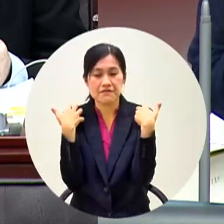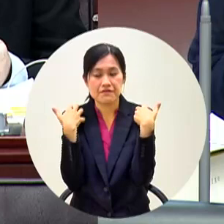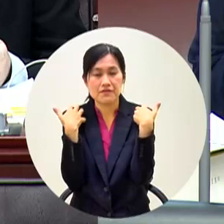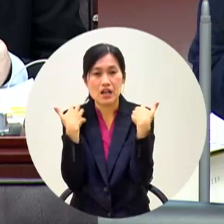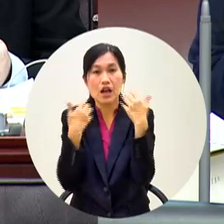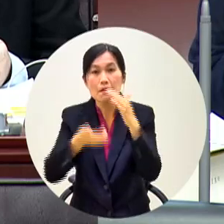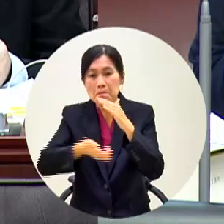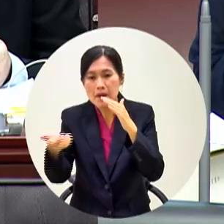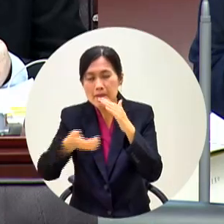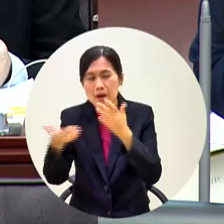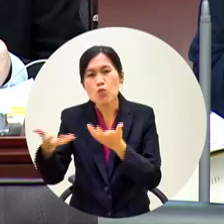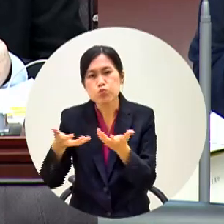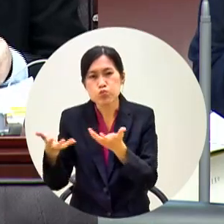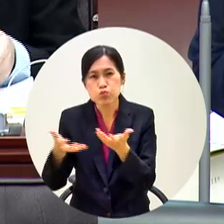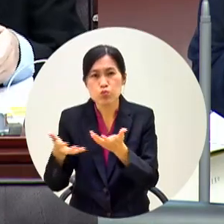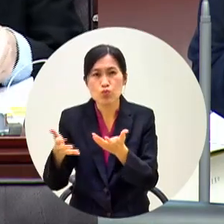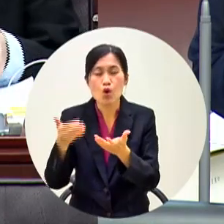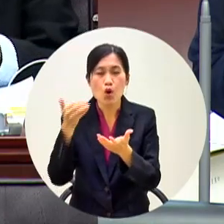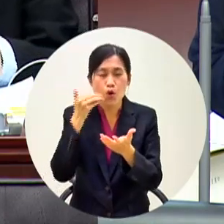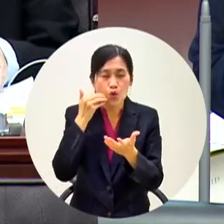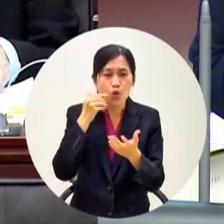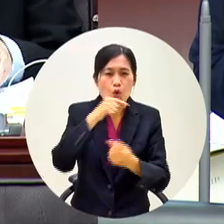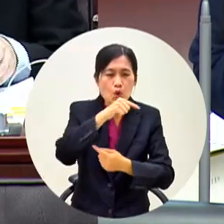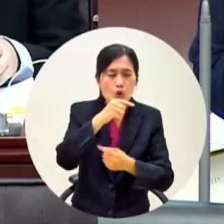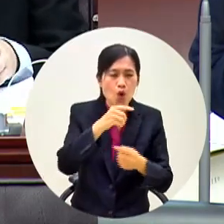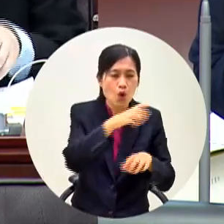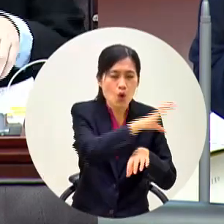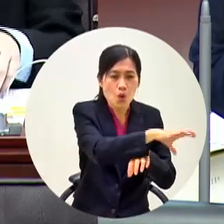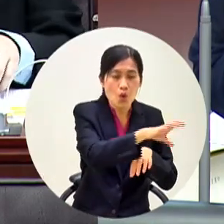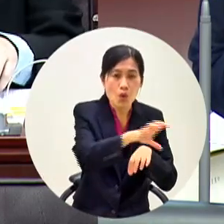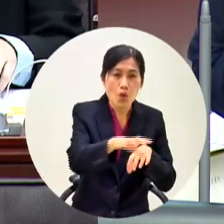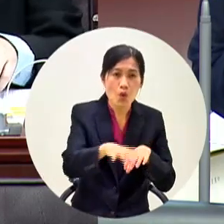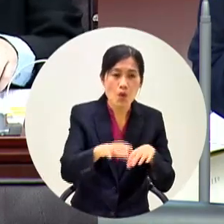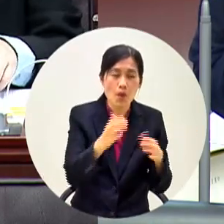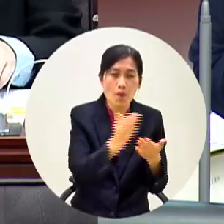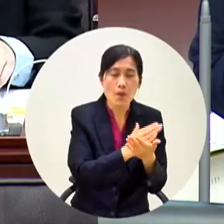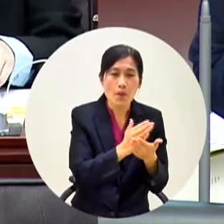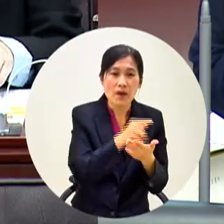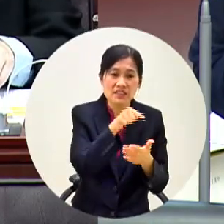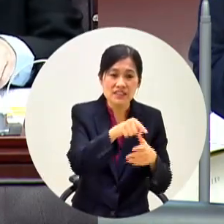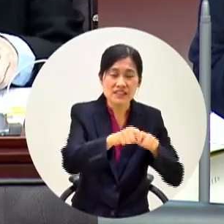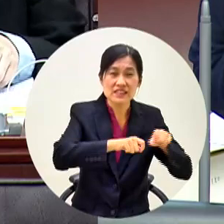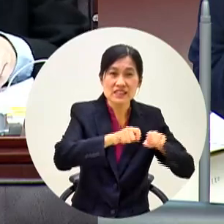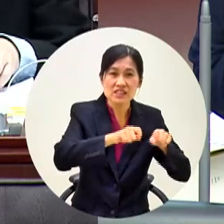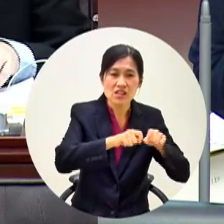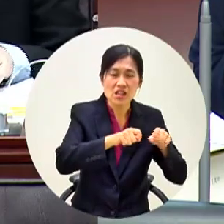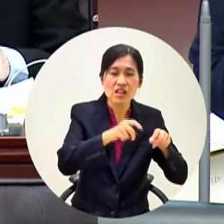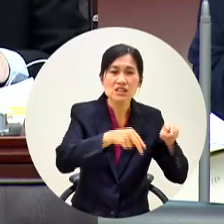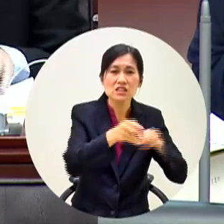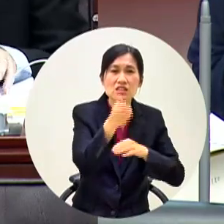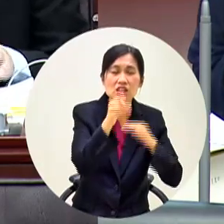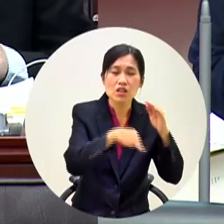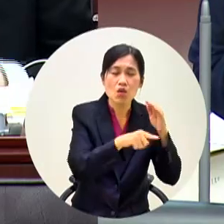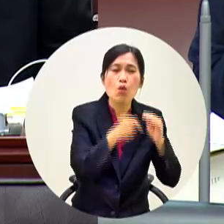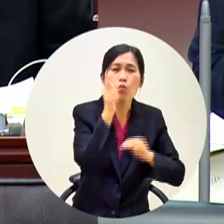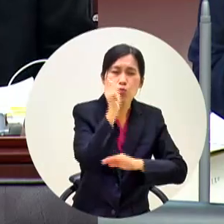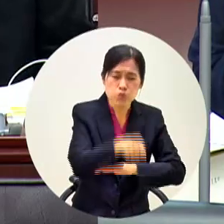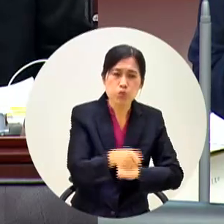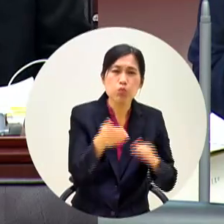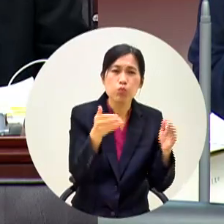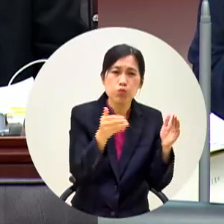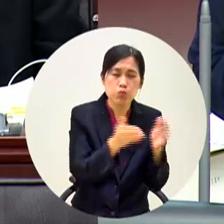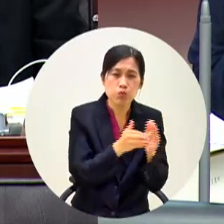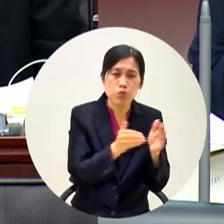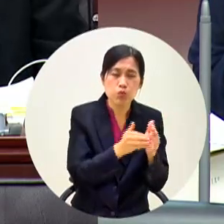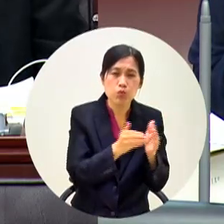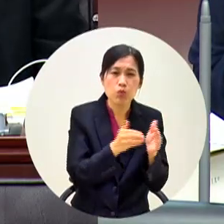假如在环评的程序或者是在整个计划，因为这个计划行政已经核定计划的一个执行，那这个是全